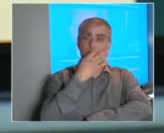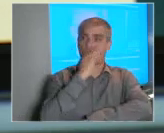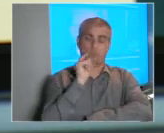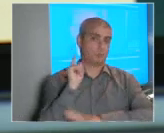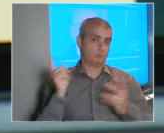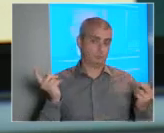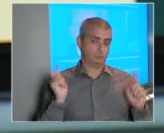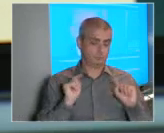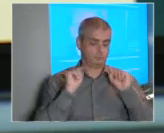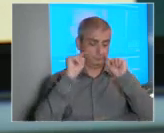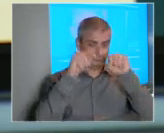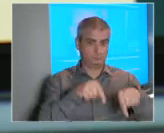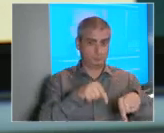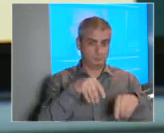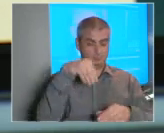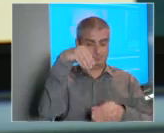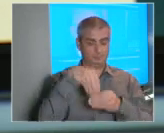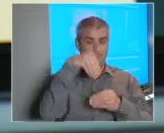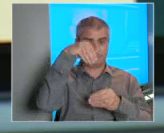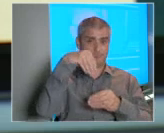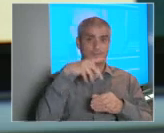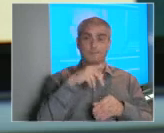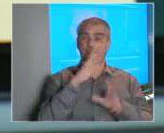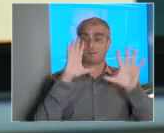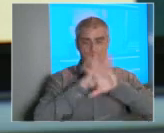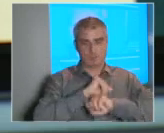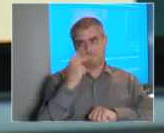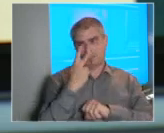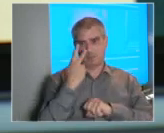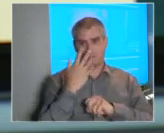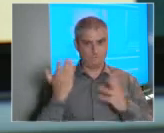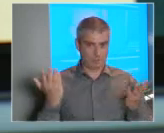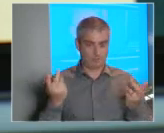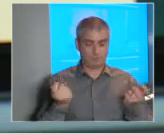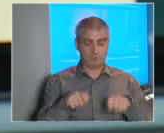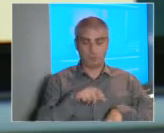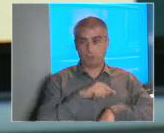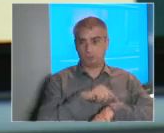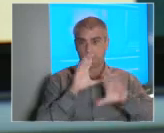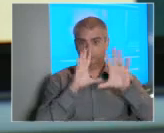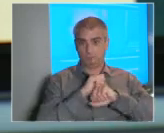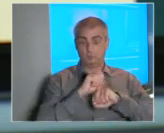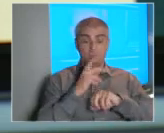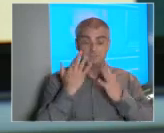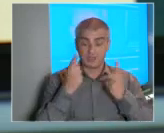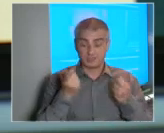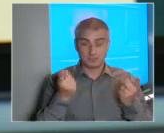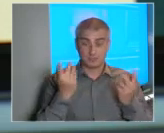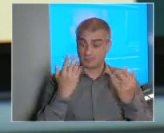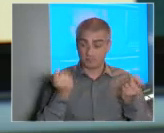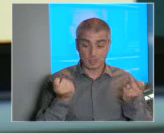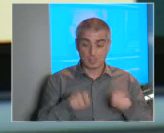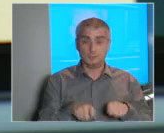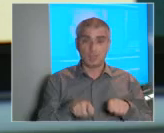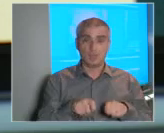רשאים להגיע ולהצביע. בערב הם כמובן נסגרות. ברגע הזה, מרגע שהם